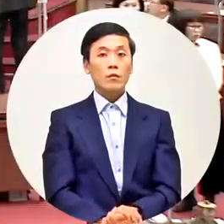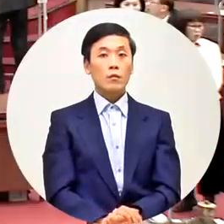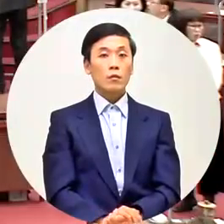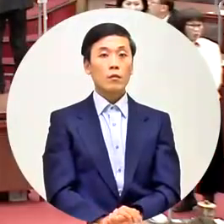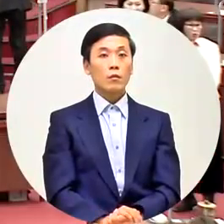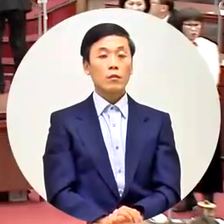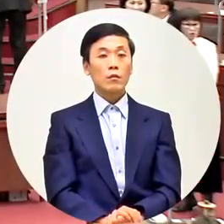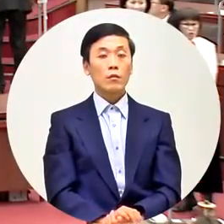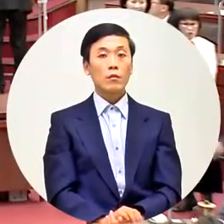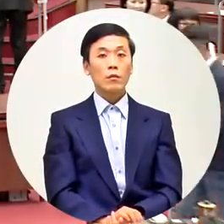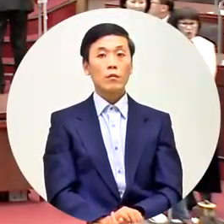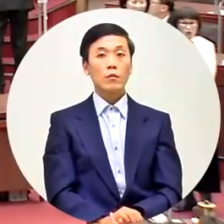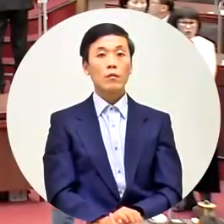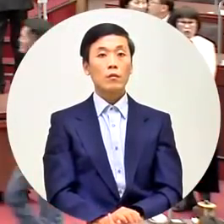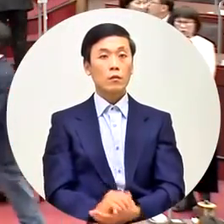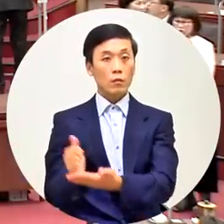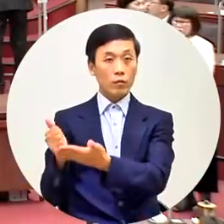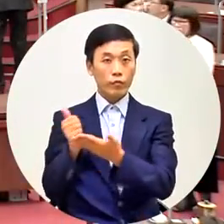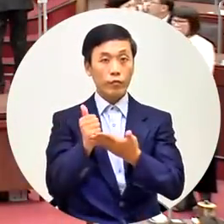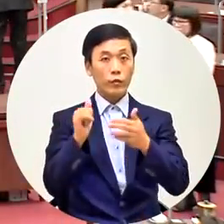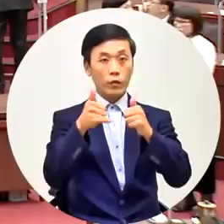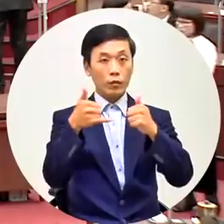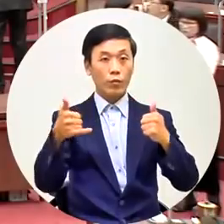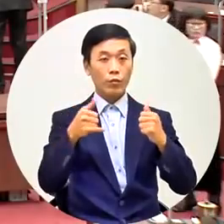请宋立斌议员领取选票。